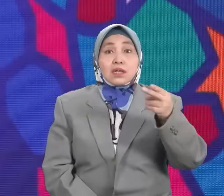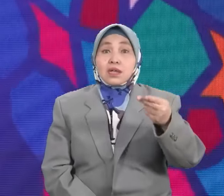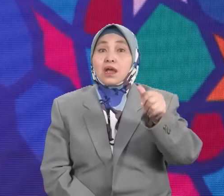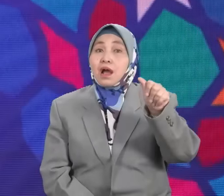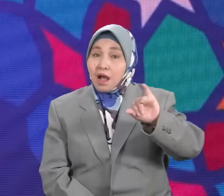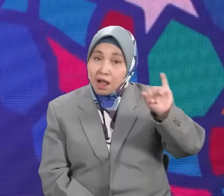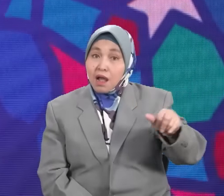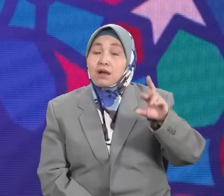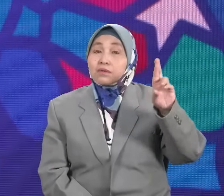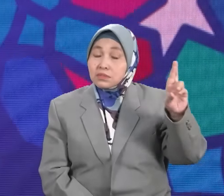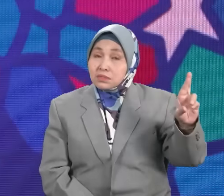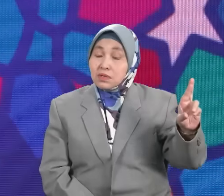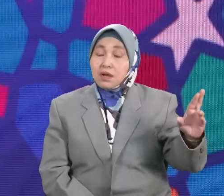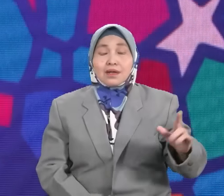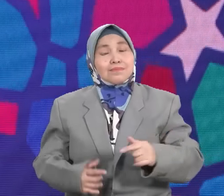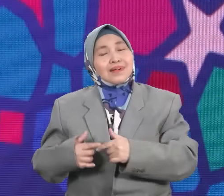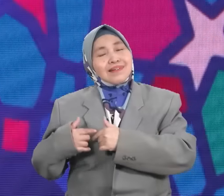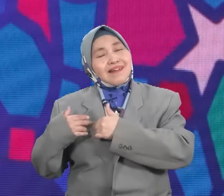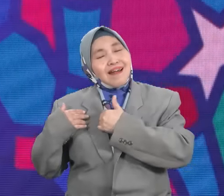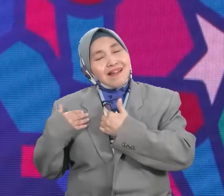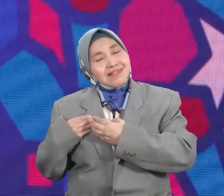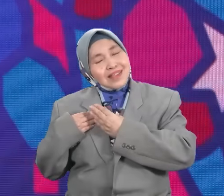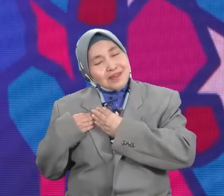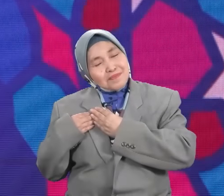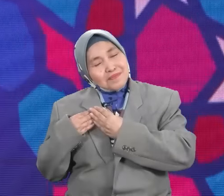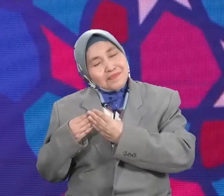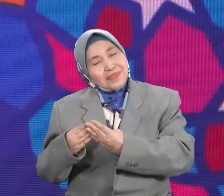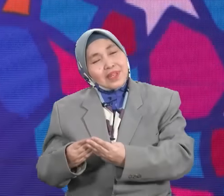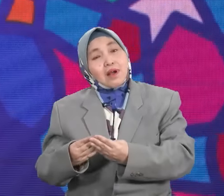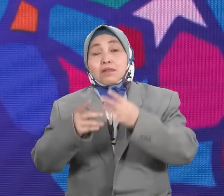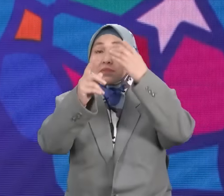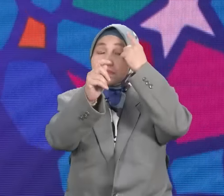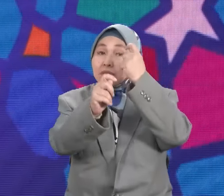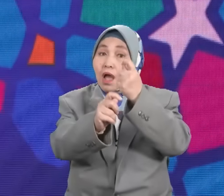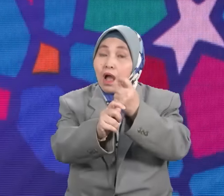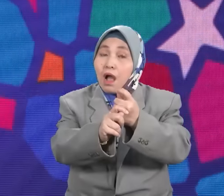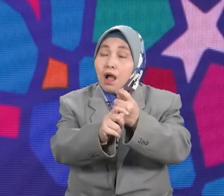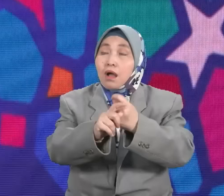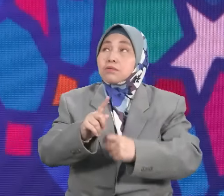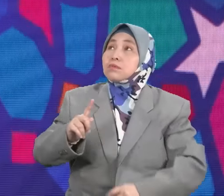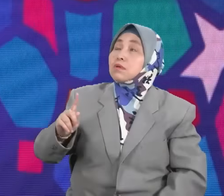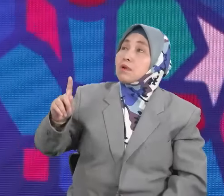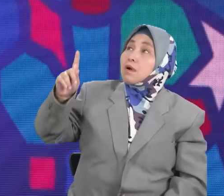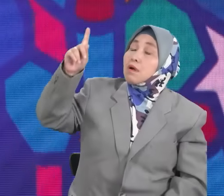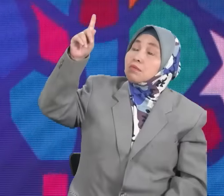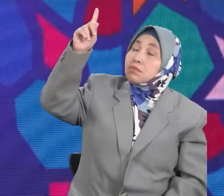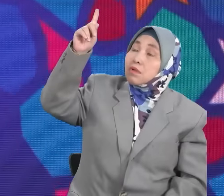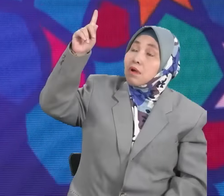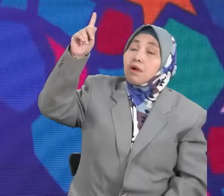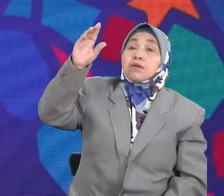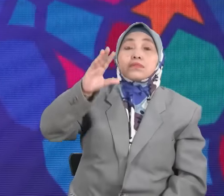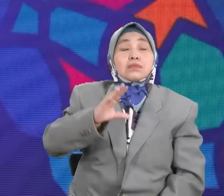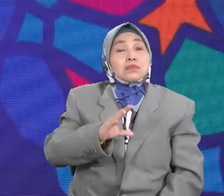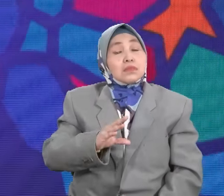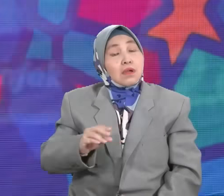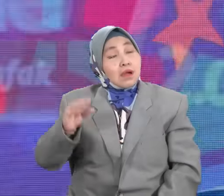Hajar Berhati Mulia taatkan Allah jual